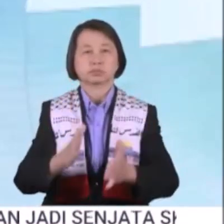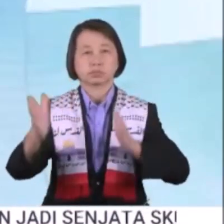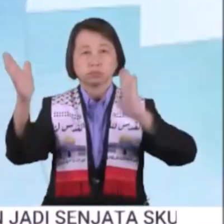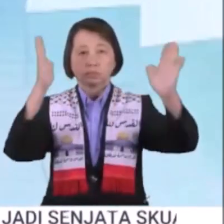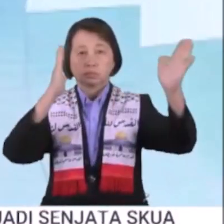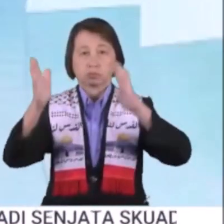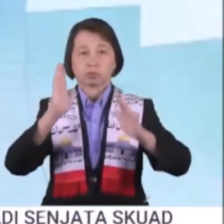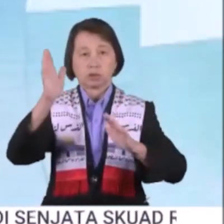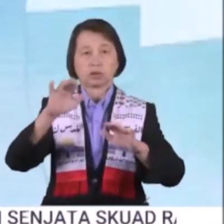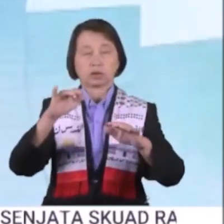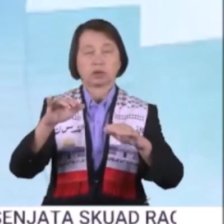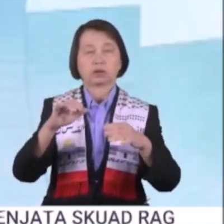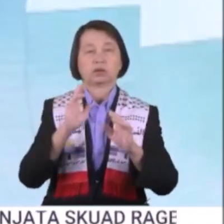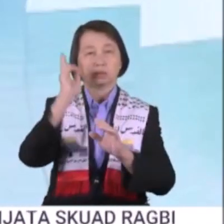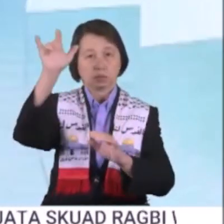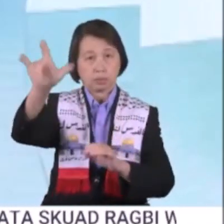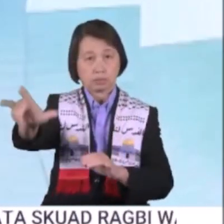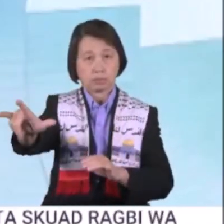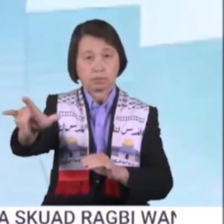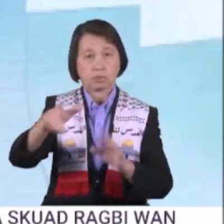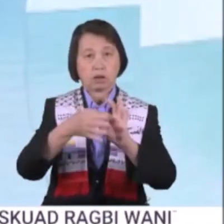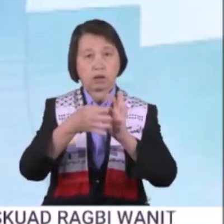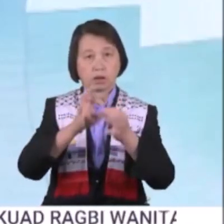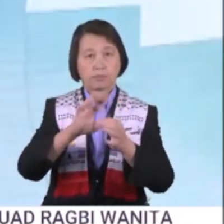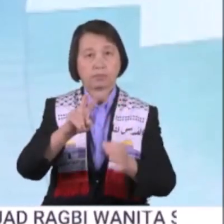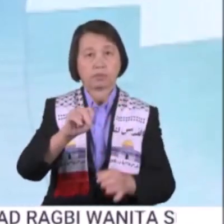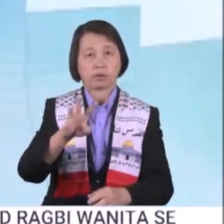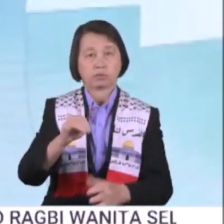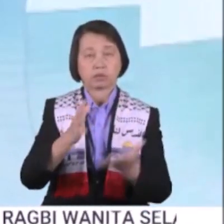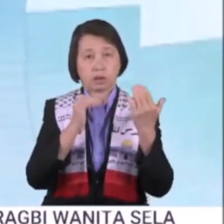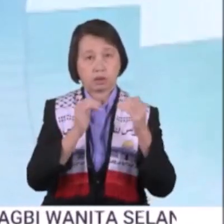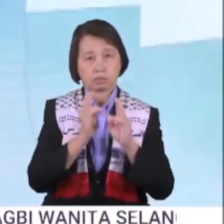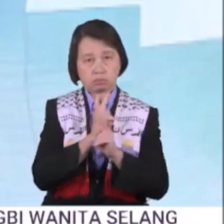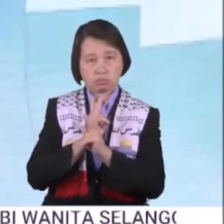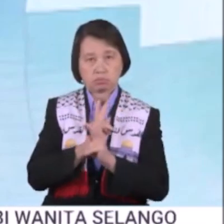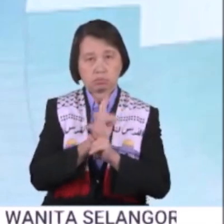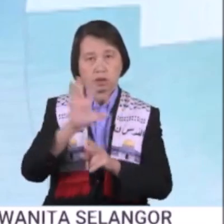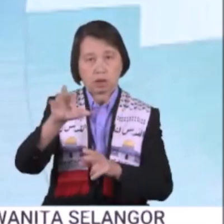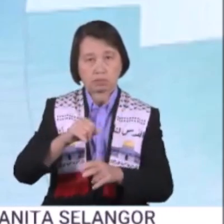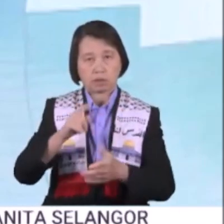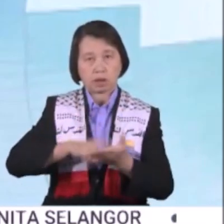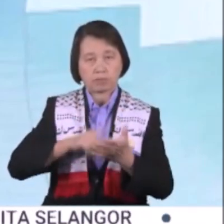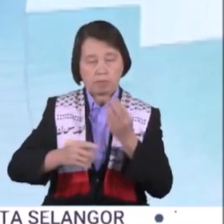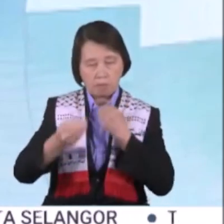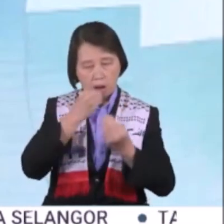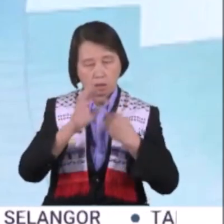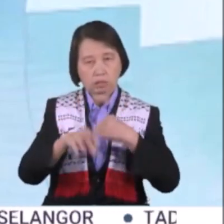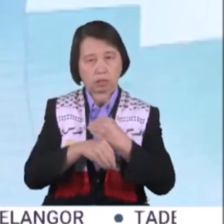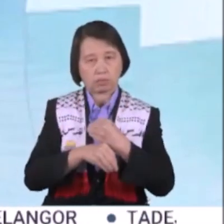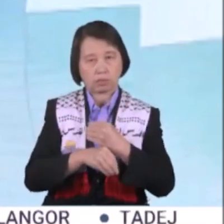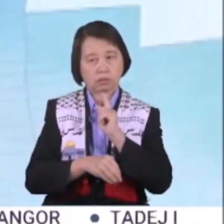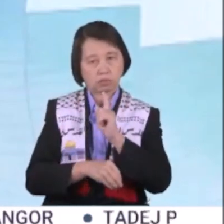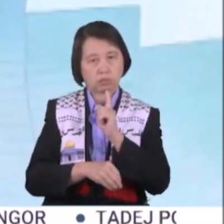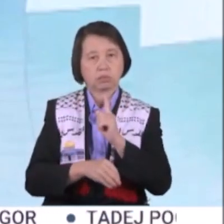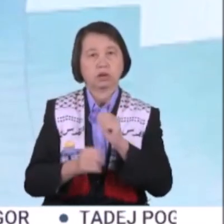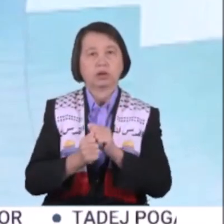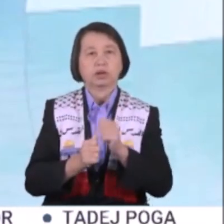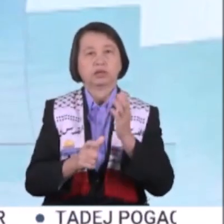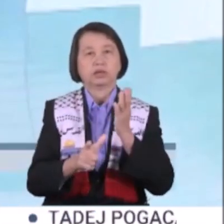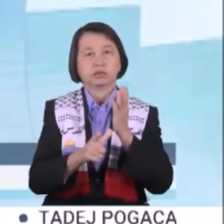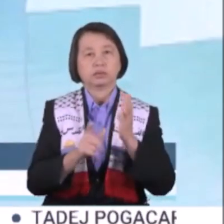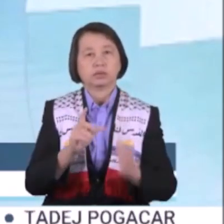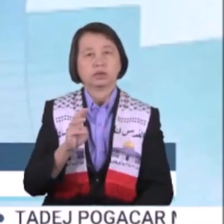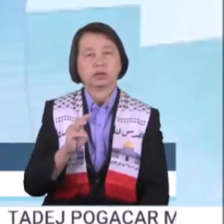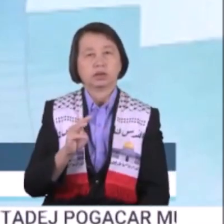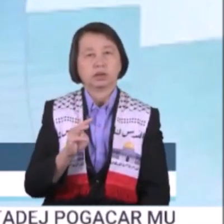Atlet Malaysia yang akan beraksi pada Olimpik 2024 diingatkan agar berhati-hati dengan pengambilan sebarang makanan tambahan. Timbalan Menteri Belia dan